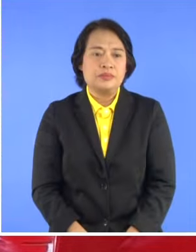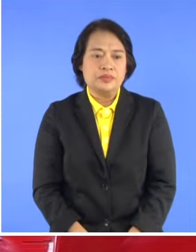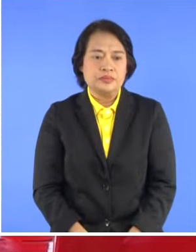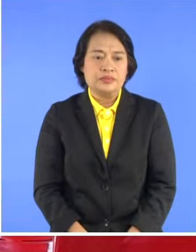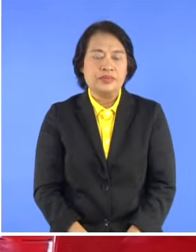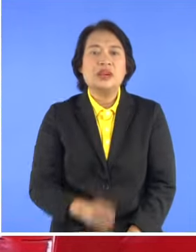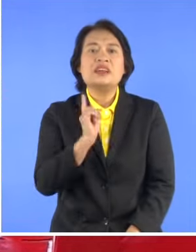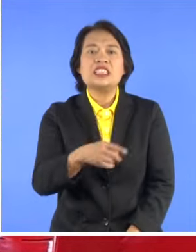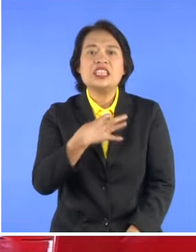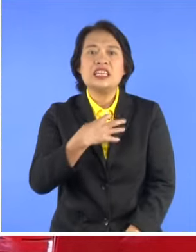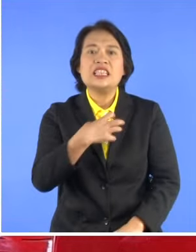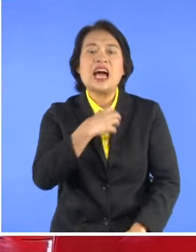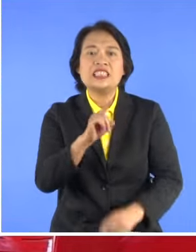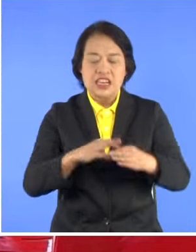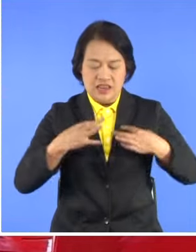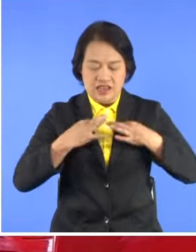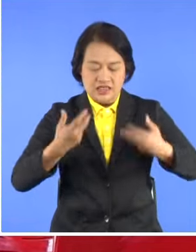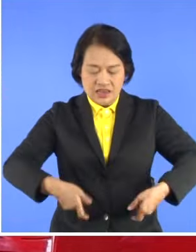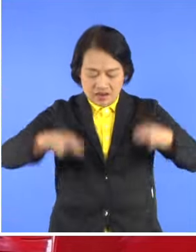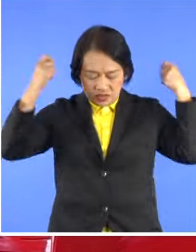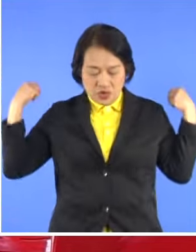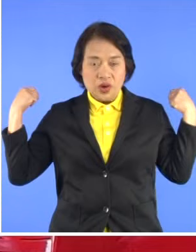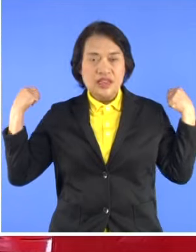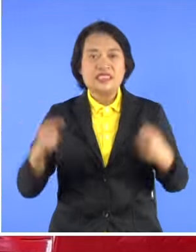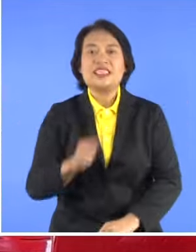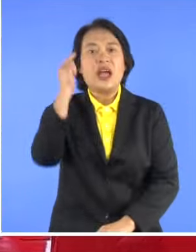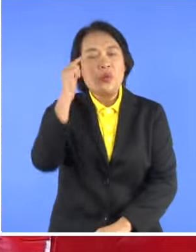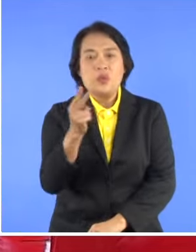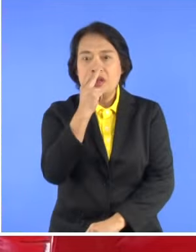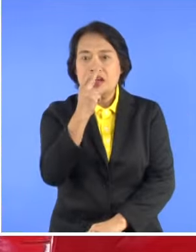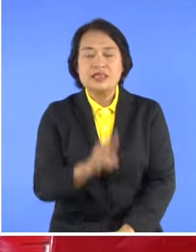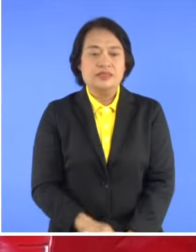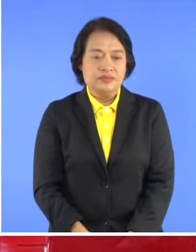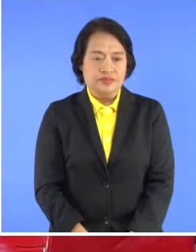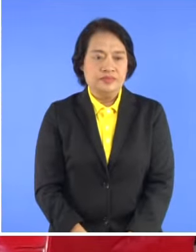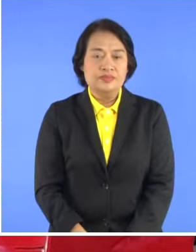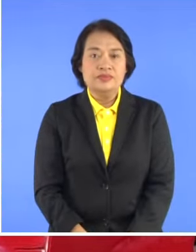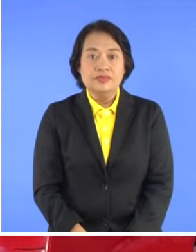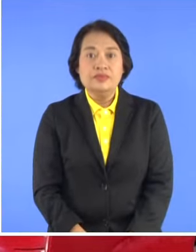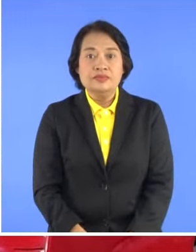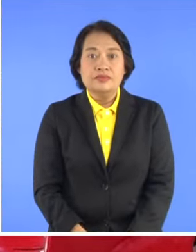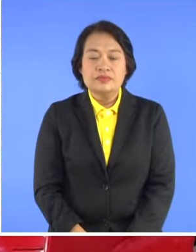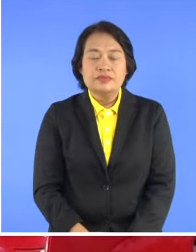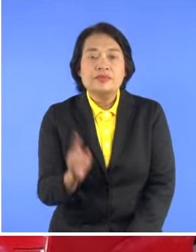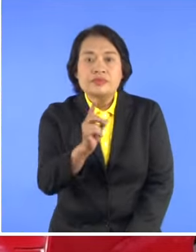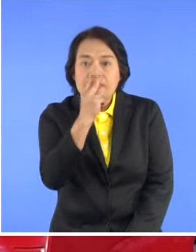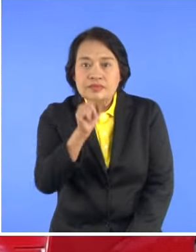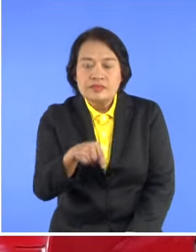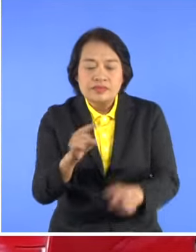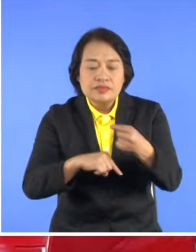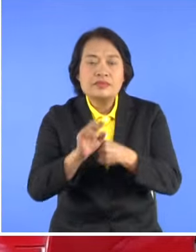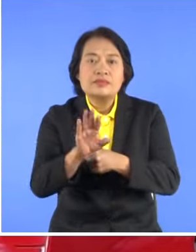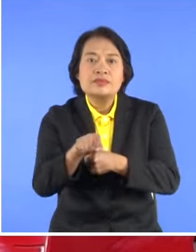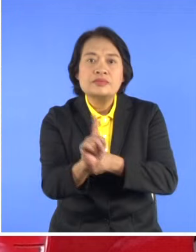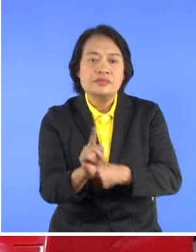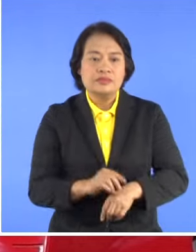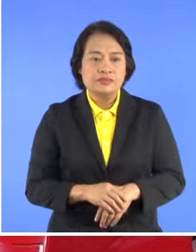หน่อยเถอะอืเอ่อว่าจะดำขนาดไหนในตัวเนี่ยคือผมจินตนาการไปถึงว่าถ้าเกิดเข้าพิธีไหว้ครูเนี่ยจะขึ้นท่าไหน